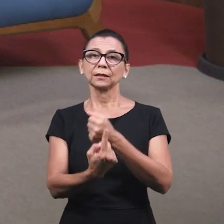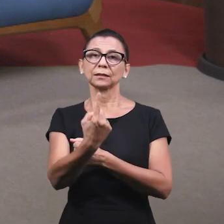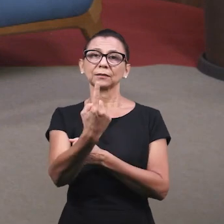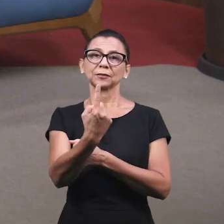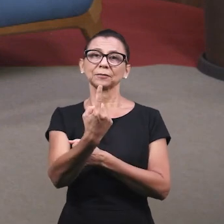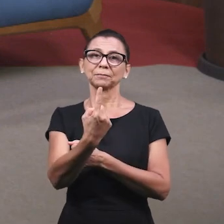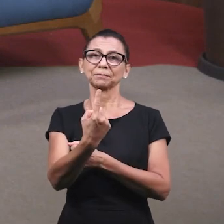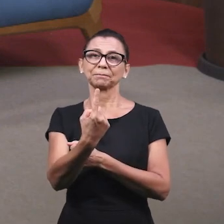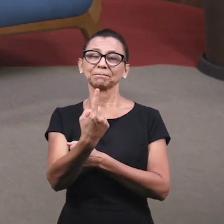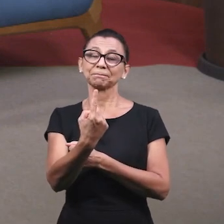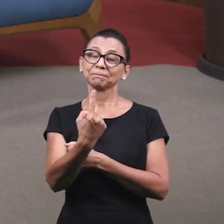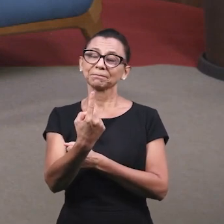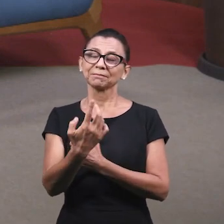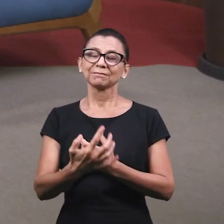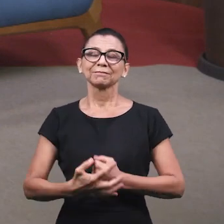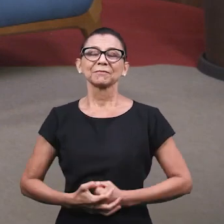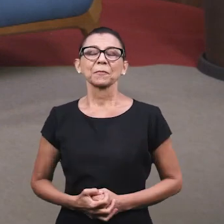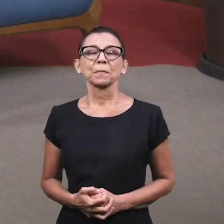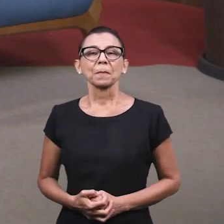Seigneur.